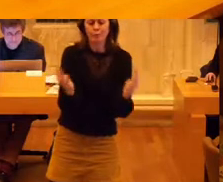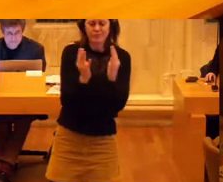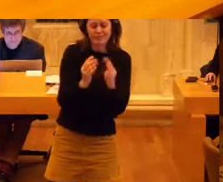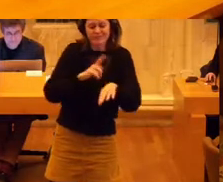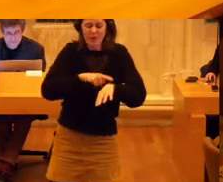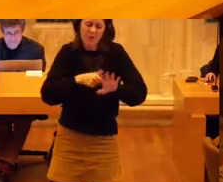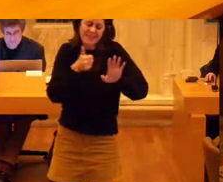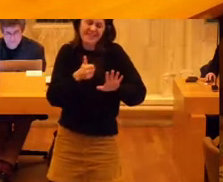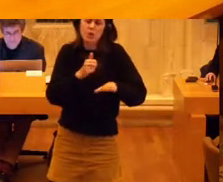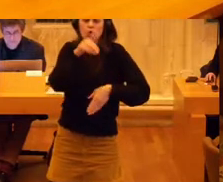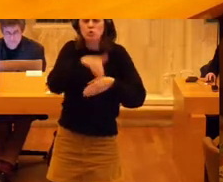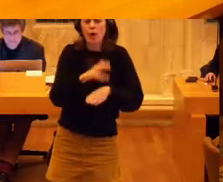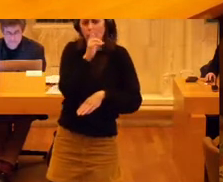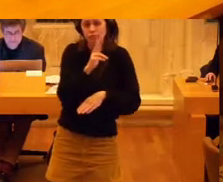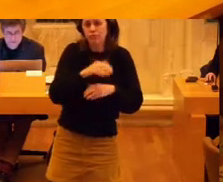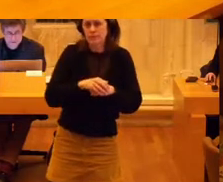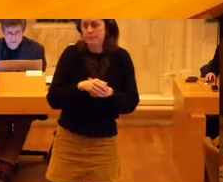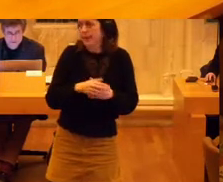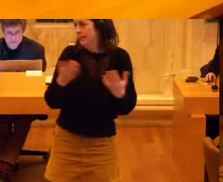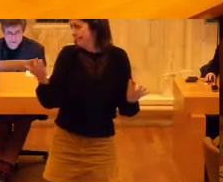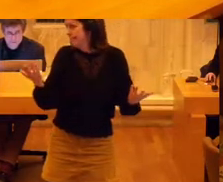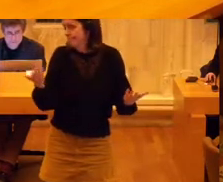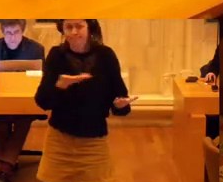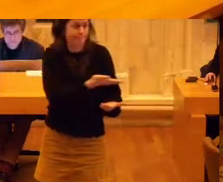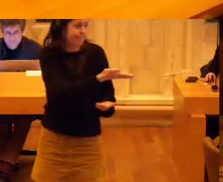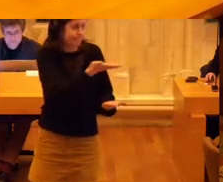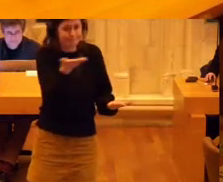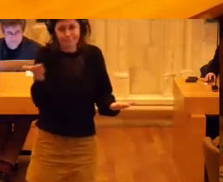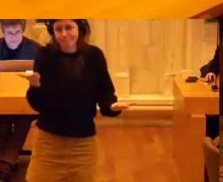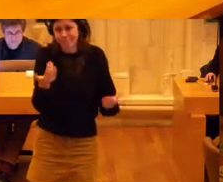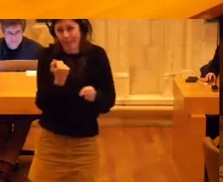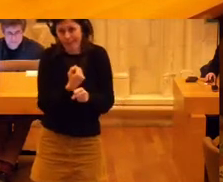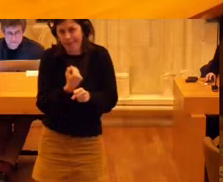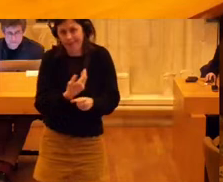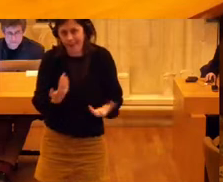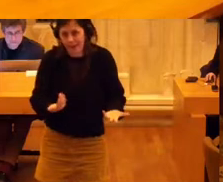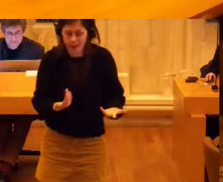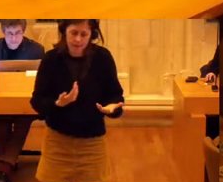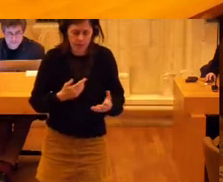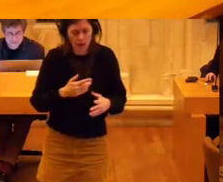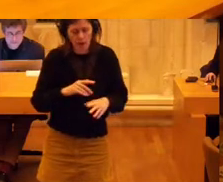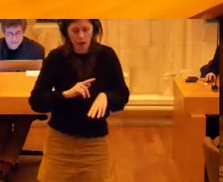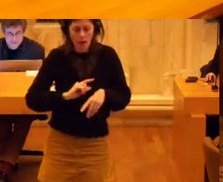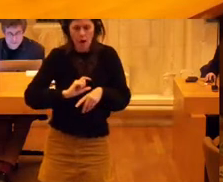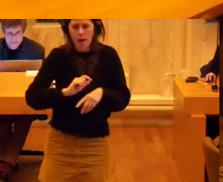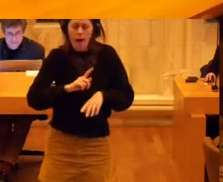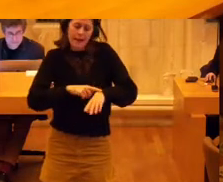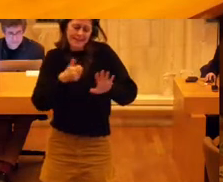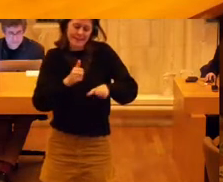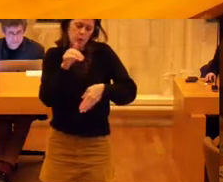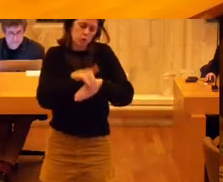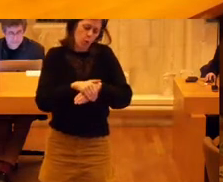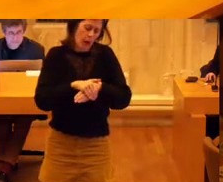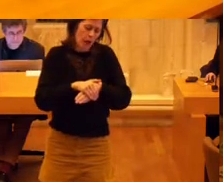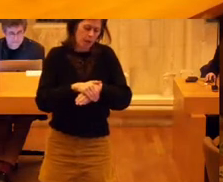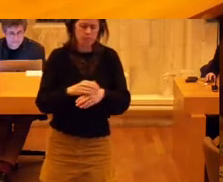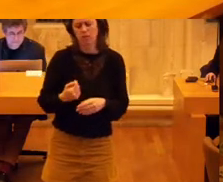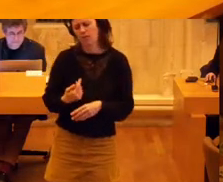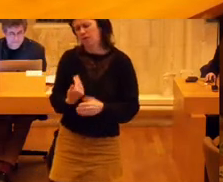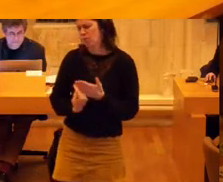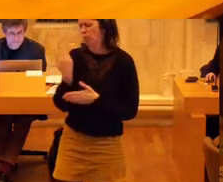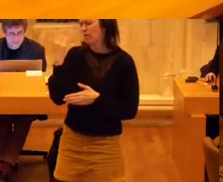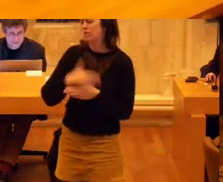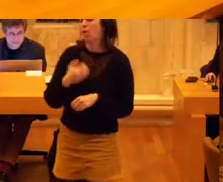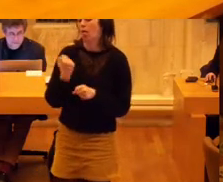de 18h, pour beaucoup d'entre vous qui, ici, dans cette salle, travaillent, ils savent bien qu'à partir de 18h, quand on a travaillé toute la journée